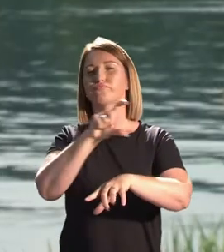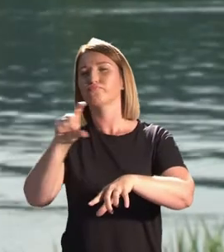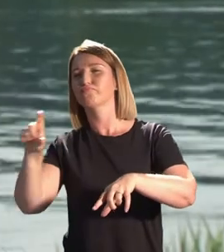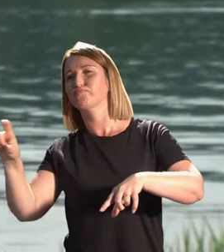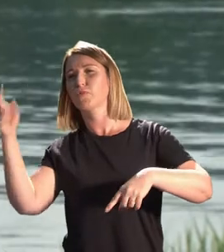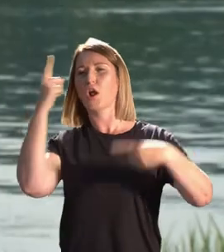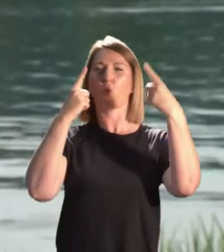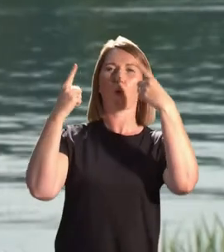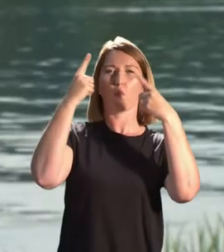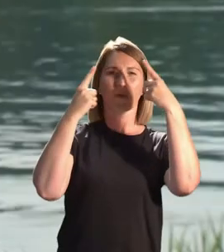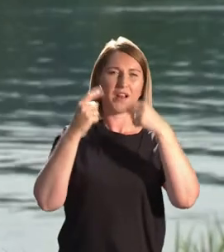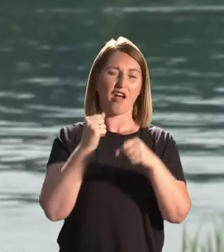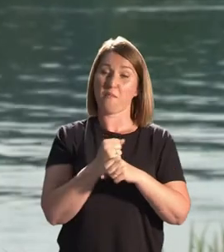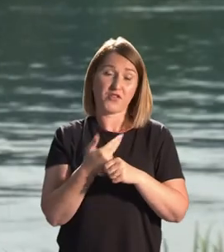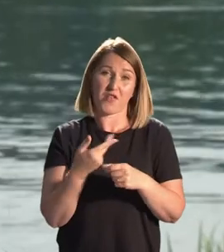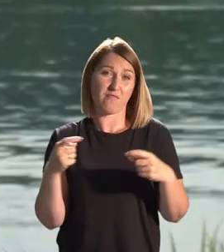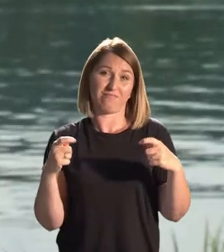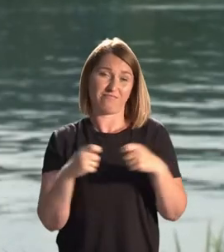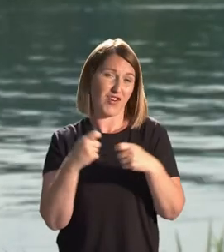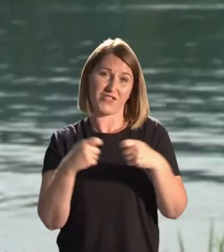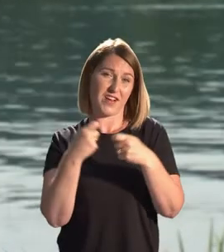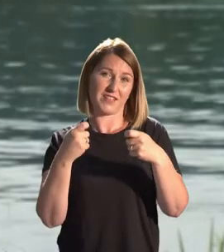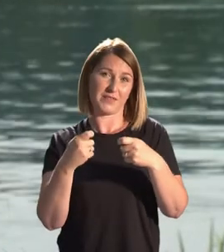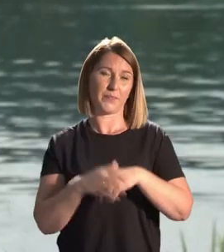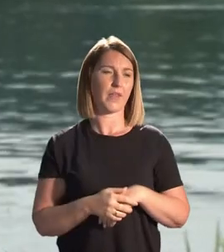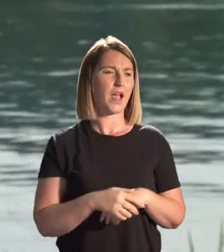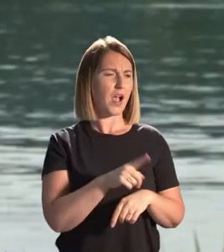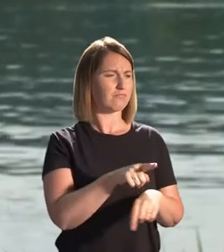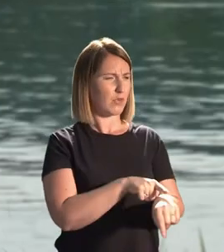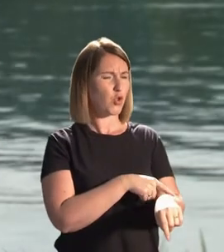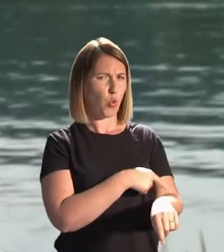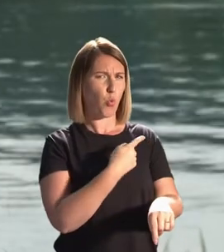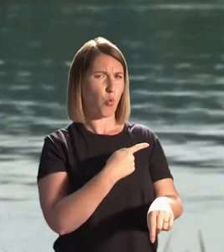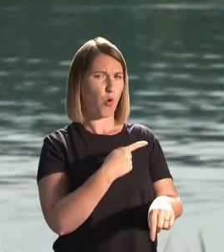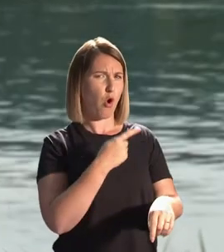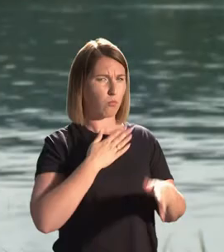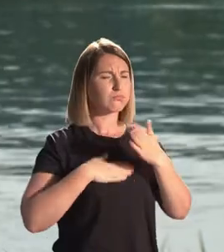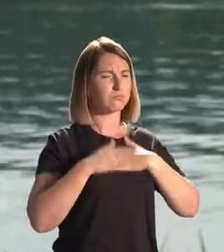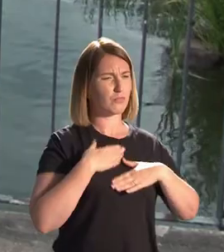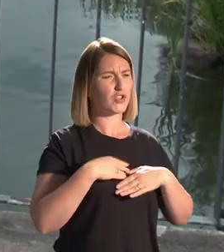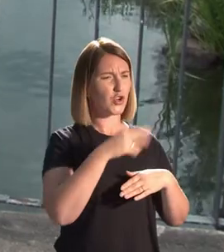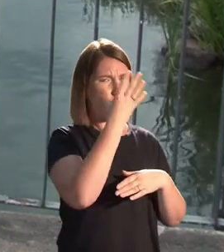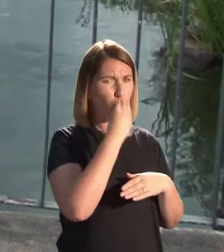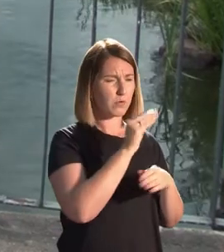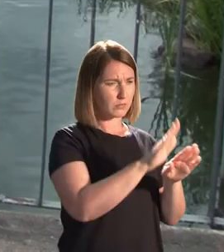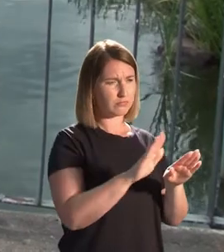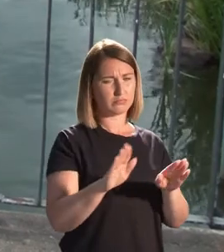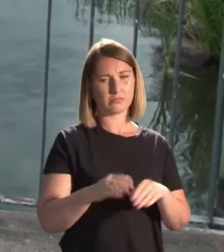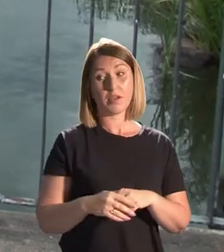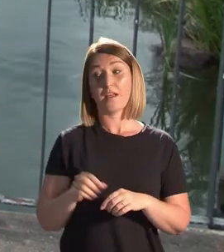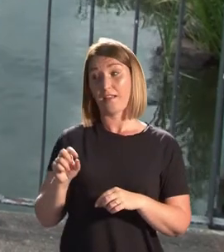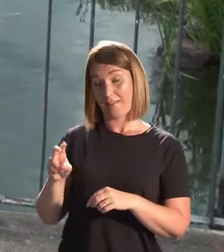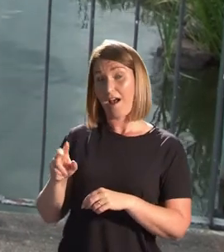za dużo, bo w pracy to nie przeszkadza. Długo pan potrafi się cieszyć obrazem swoim?